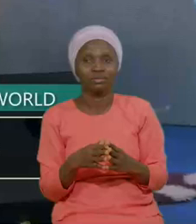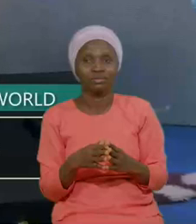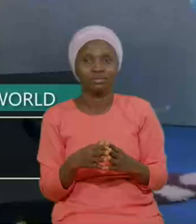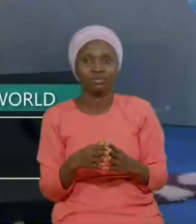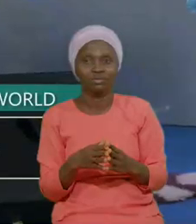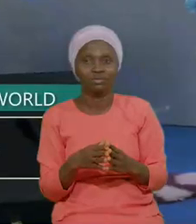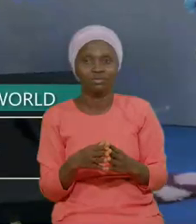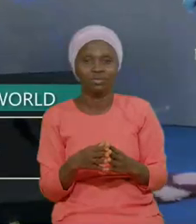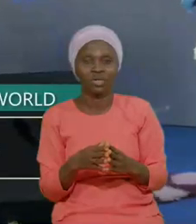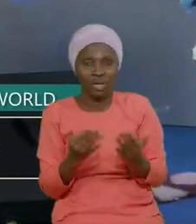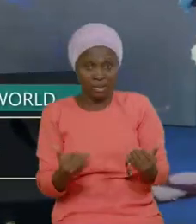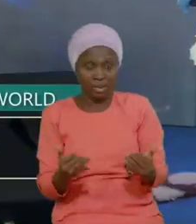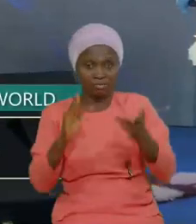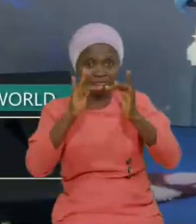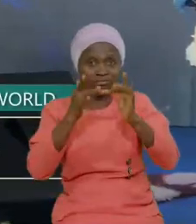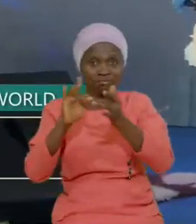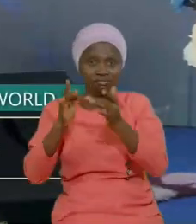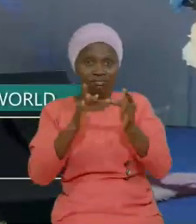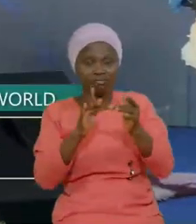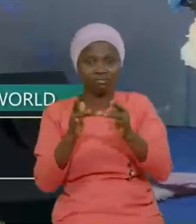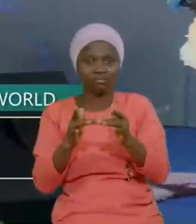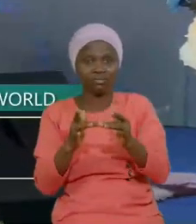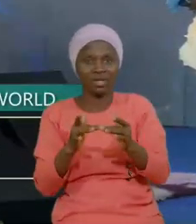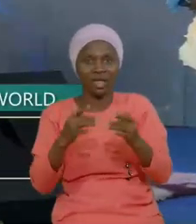Prenons le livre dans les bibliothèques.